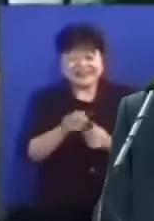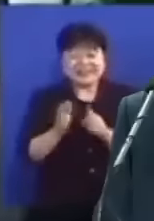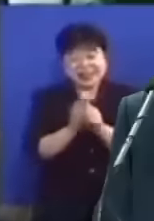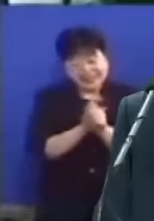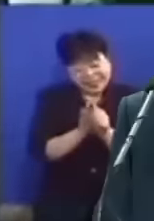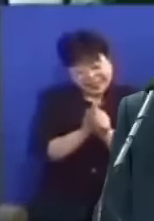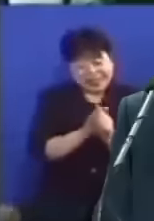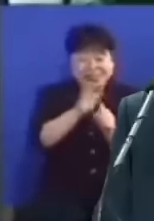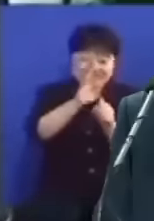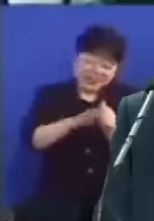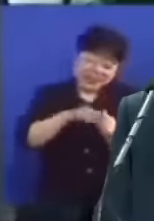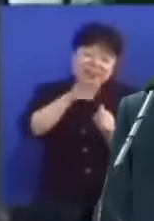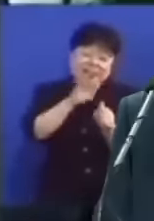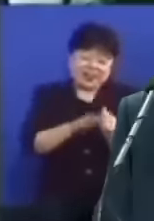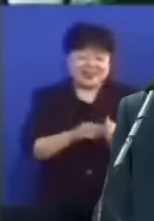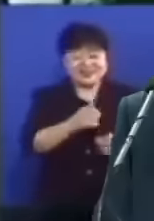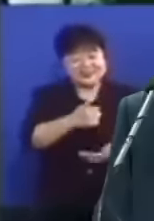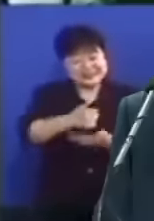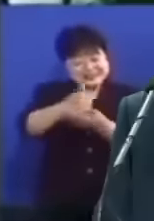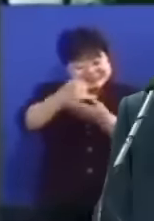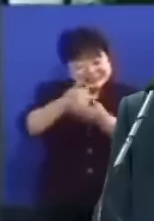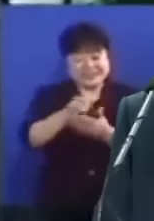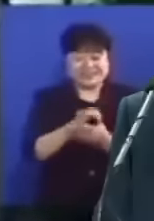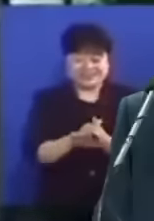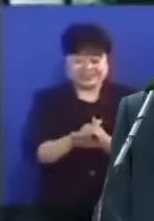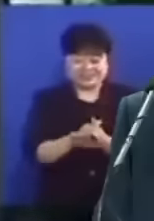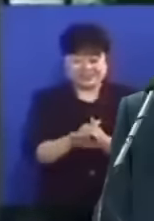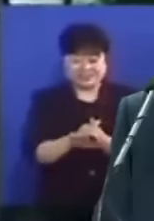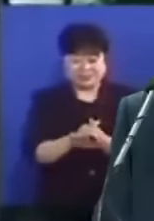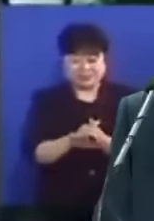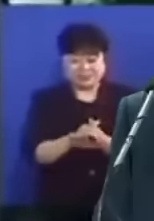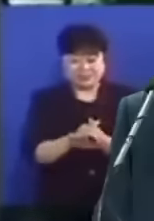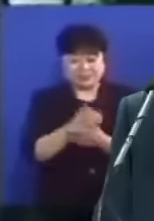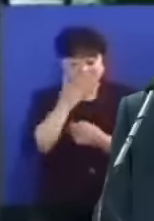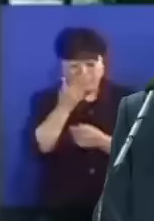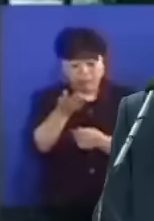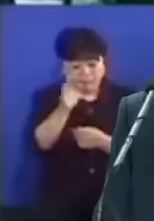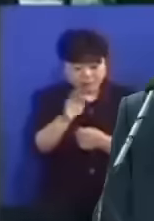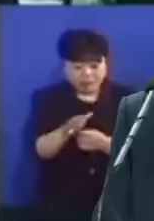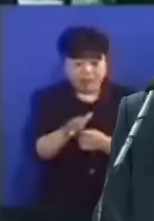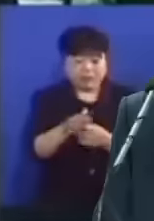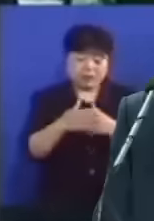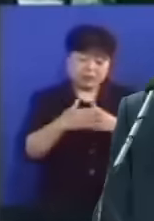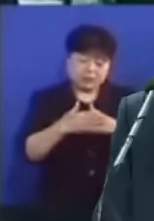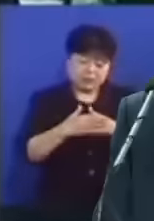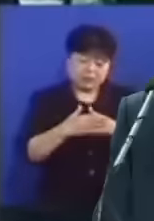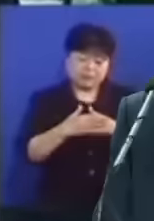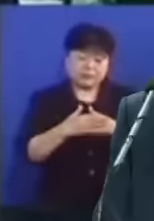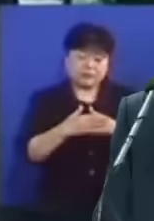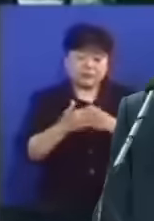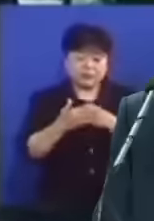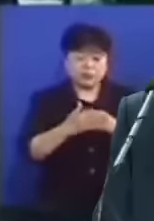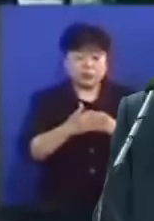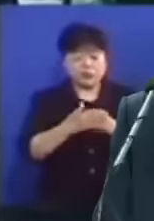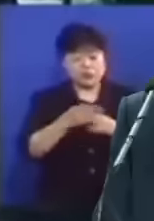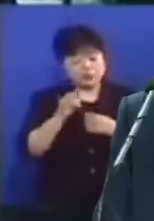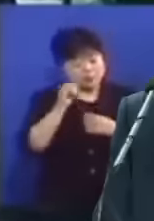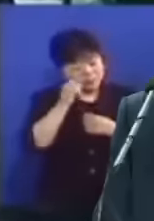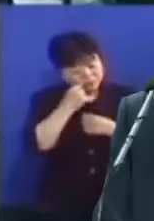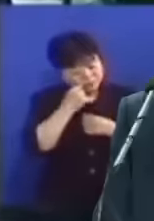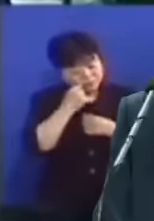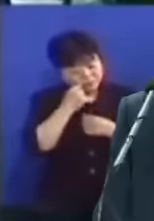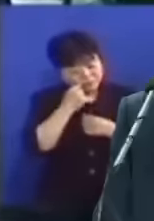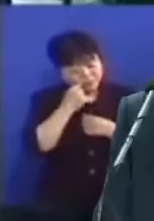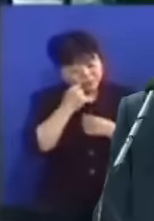떨고 칭찬하고 아부하고 누가 못해요. 그러나 내가 도움이 되지 못하고 그